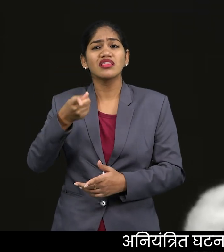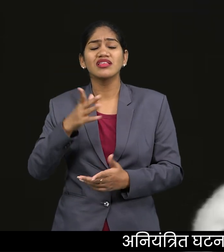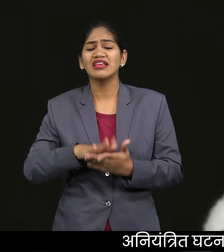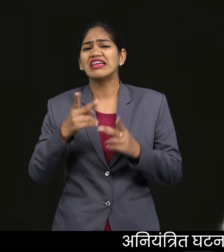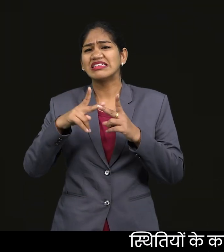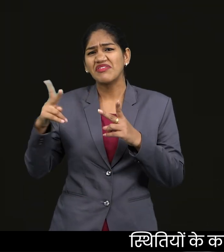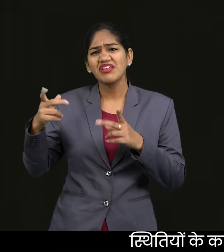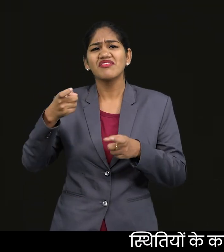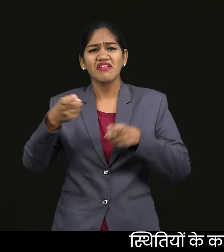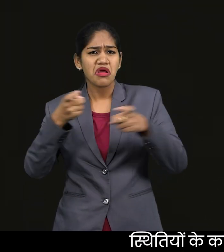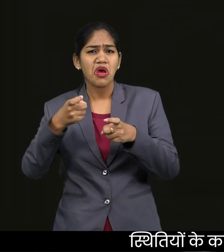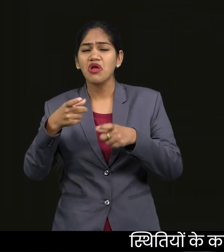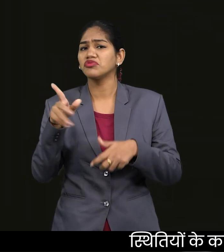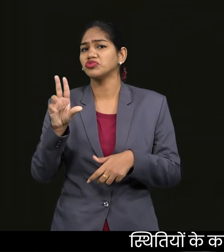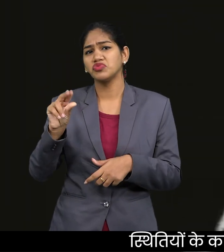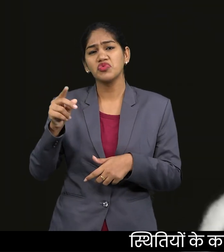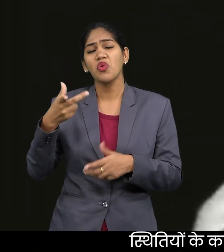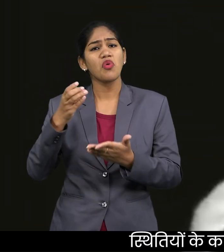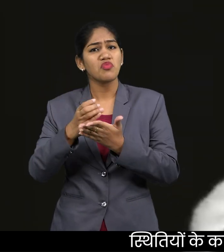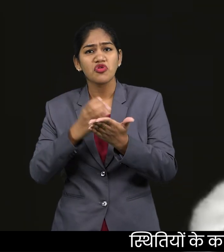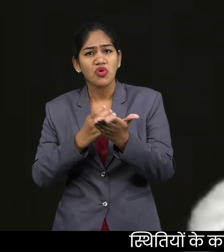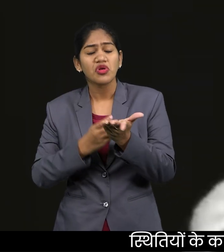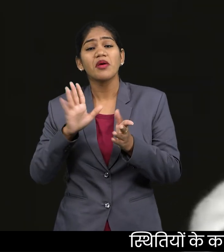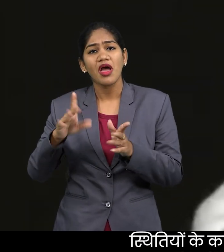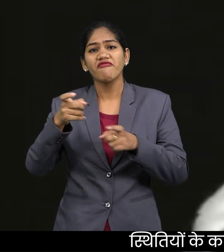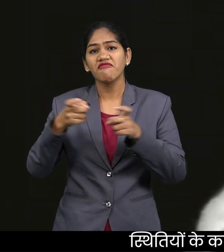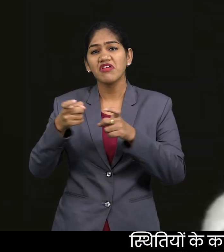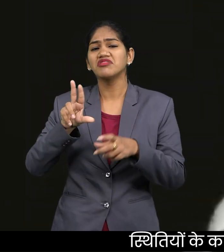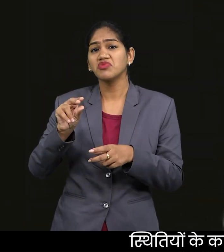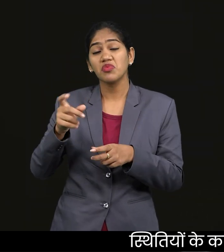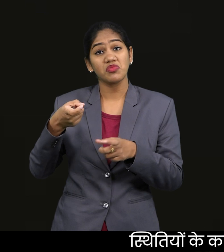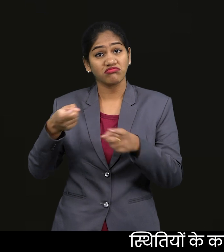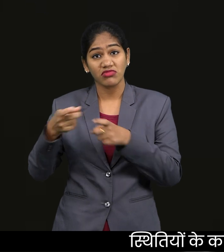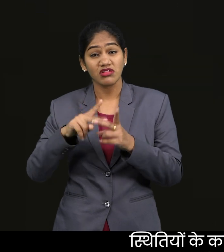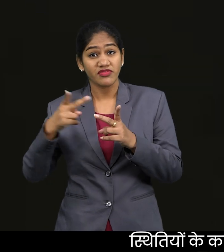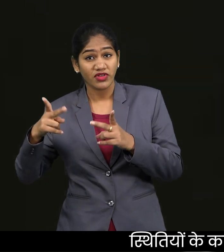आर्थिक स्थितियों के कारण चुनौतियों का सामना करना पड़ा।